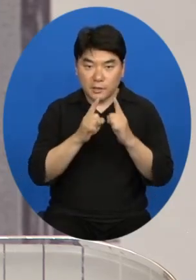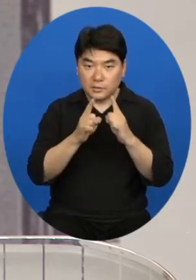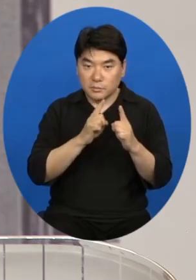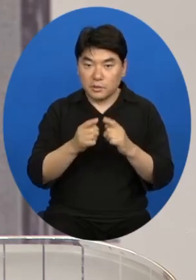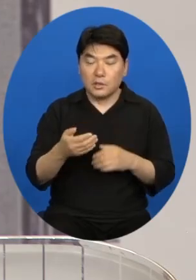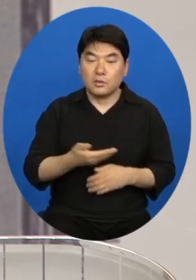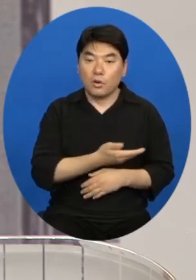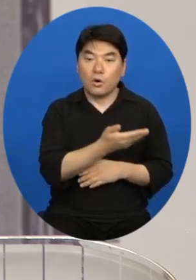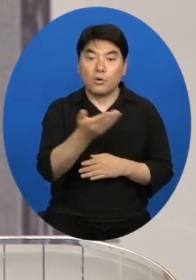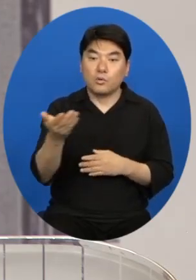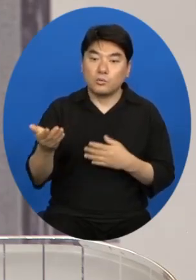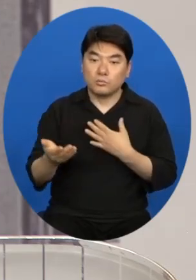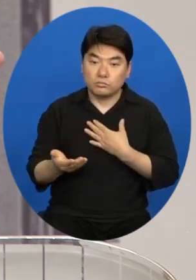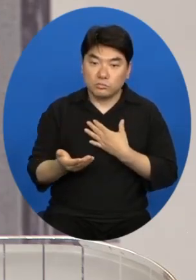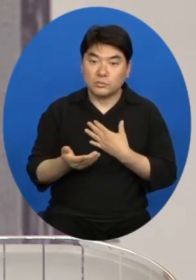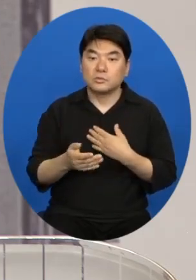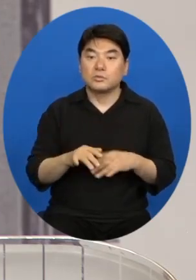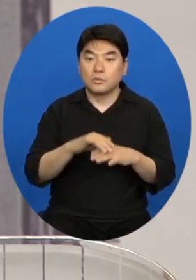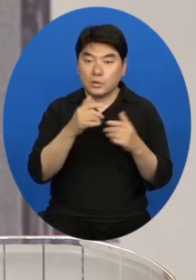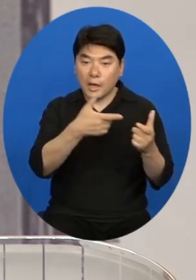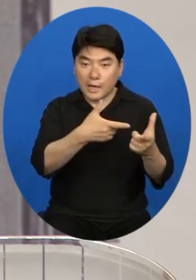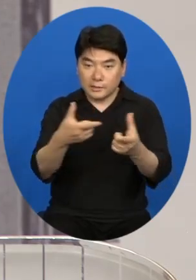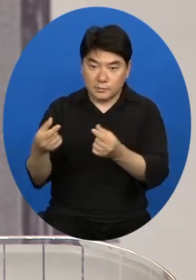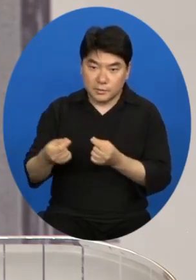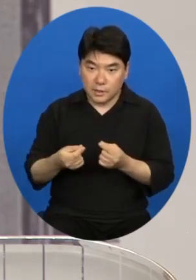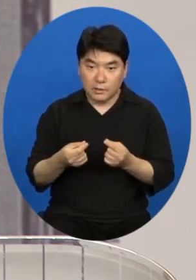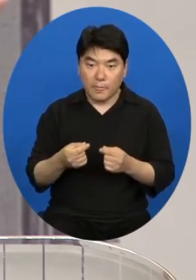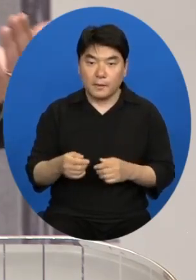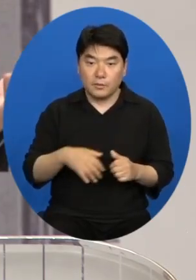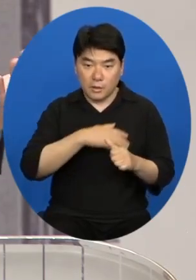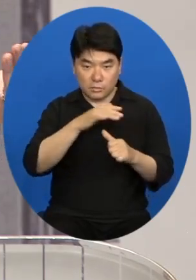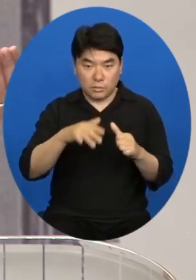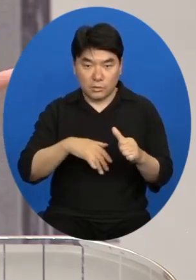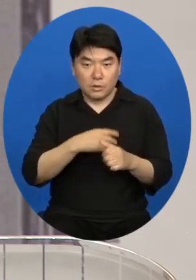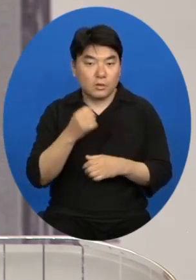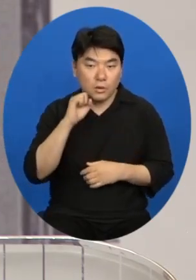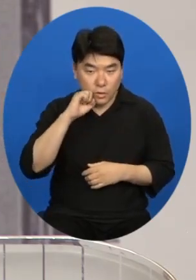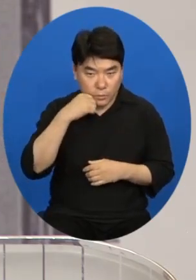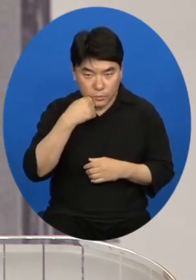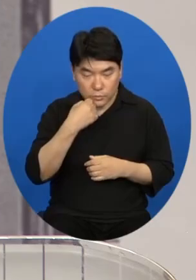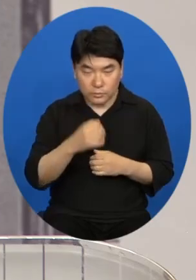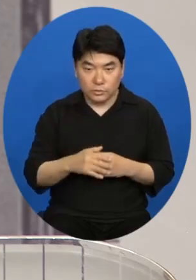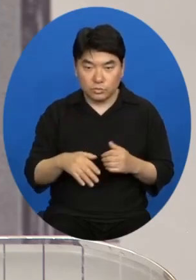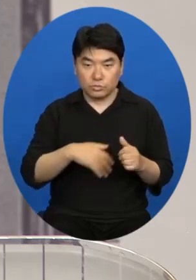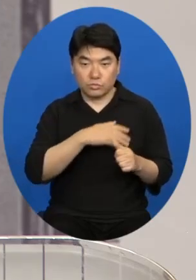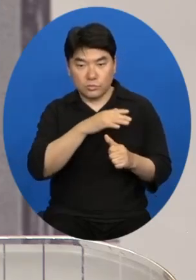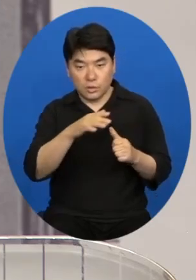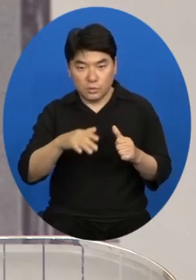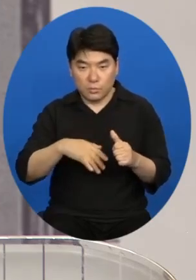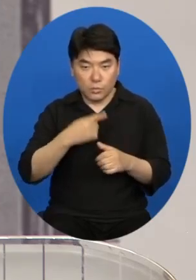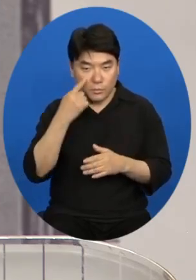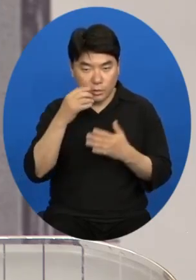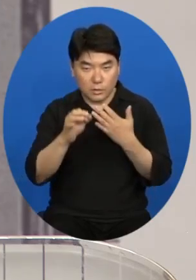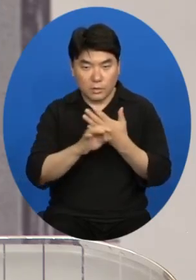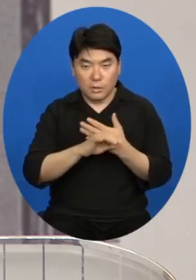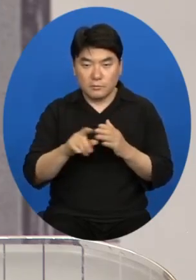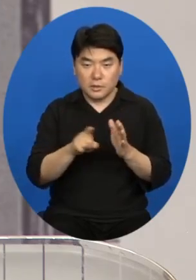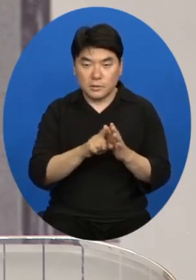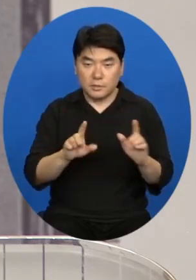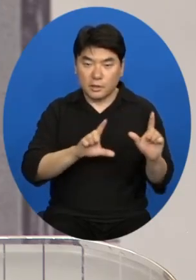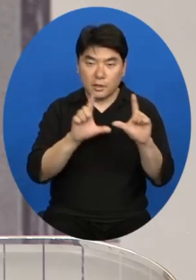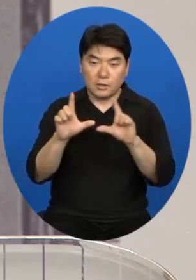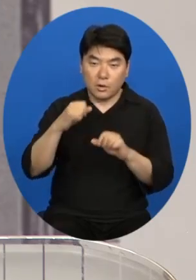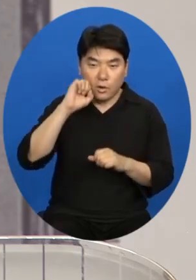여러분에게도 적용되는 말씀이에요. 비록 우리가 살아가는 환경이 녹록지가 않고 주위에 정말 신앙생활을 하기 어려운